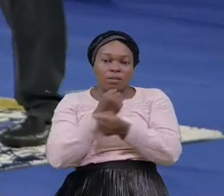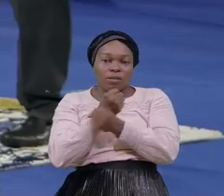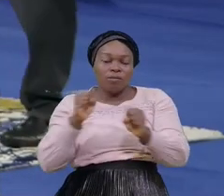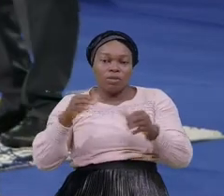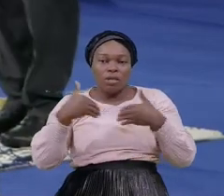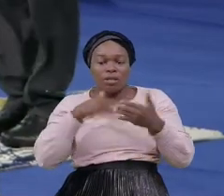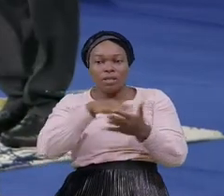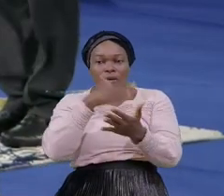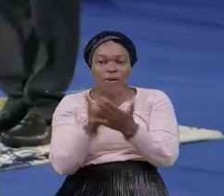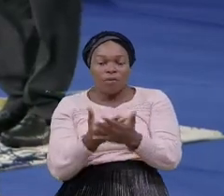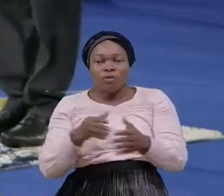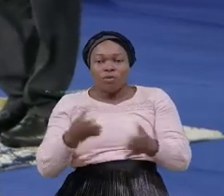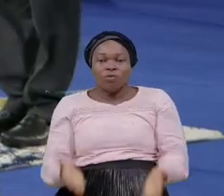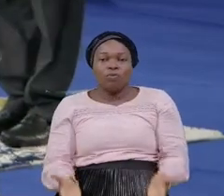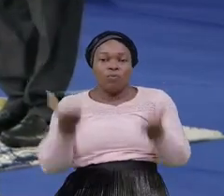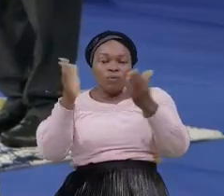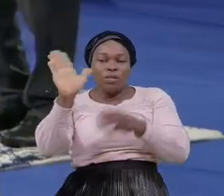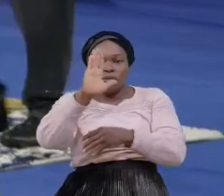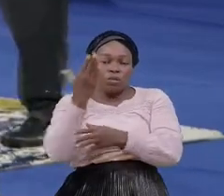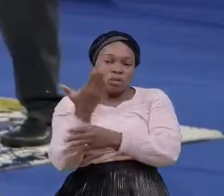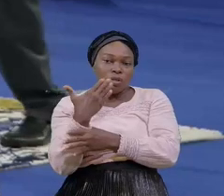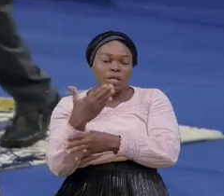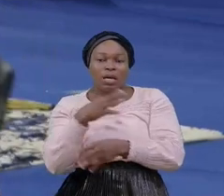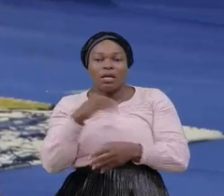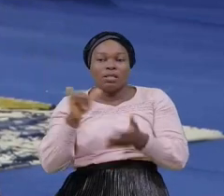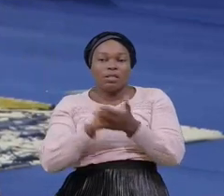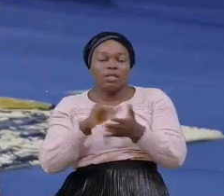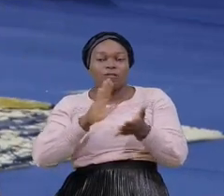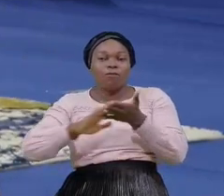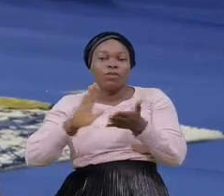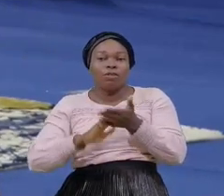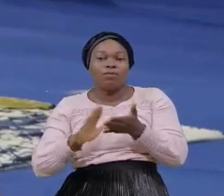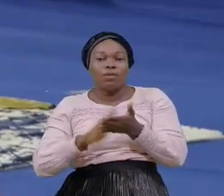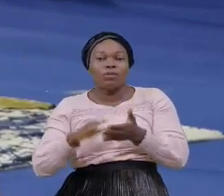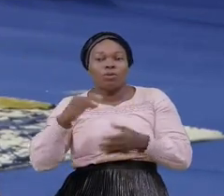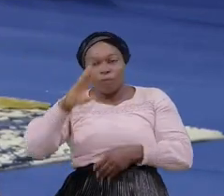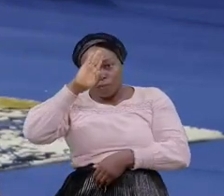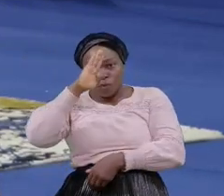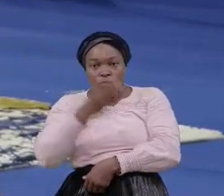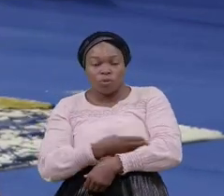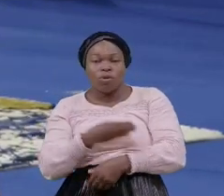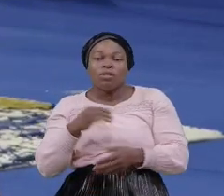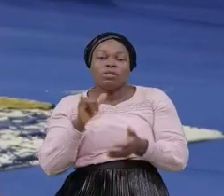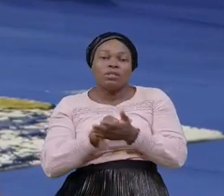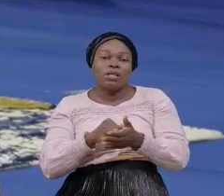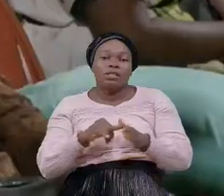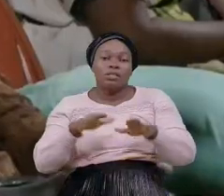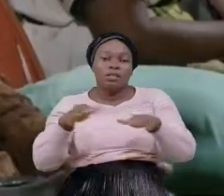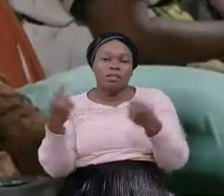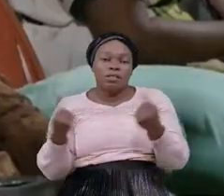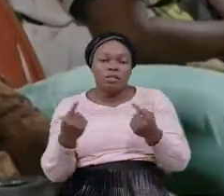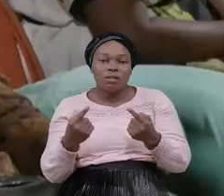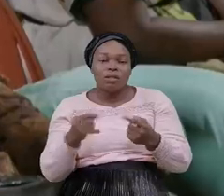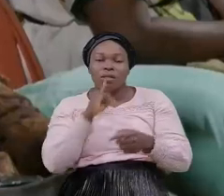main et ce pardon vous sera offert. Mon enfant, tes péchés te sont